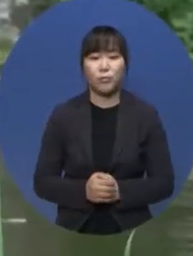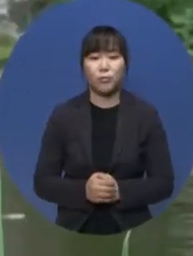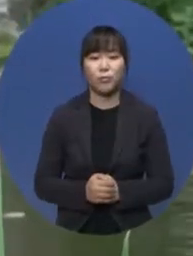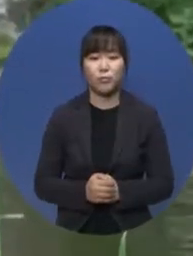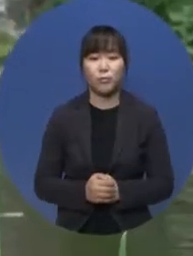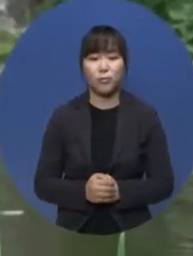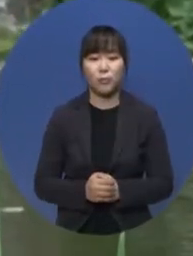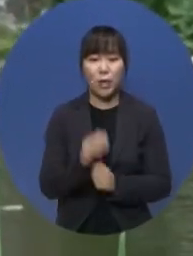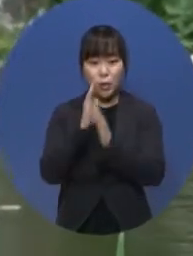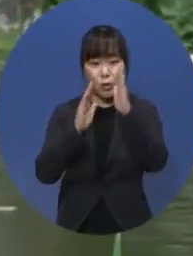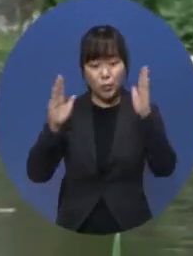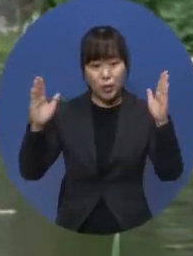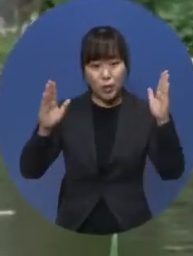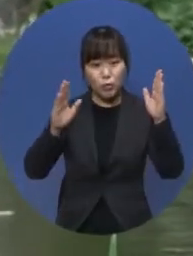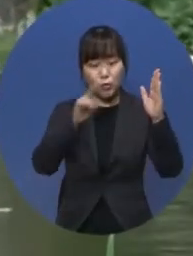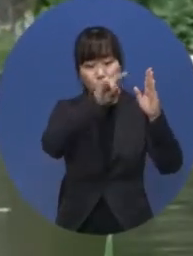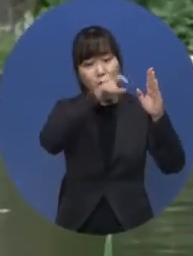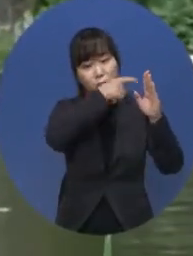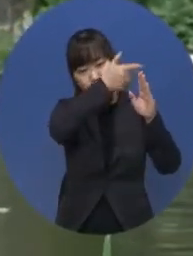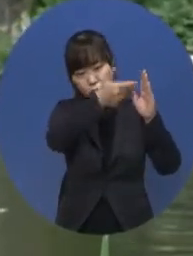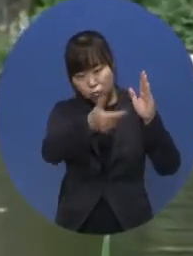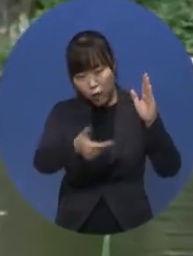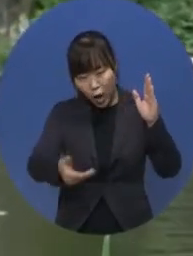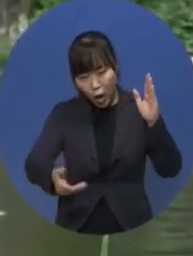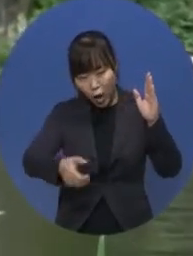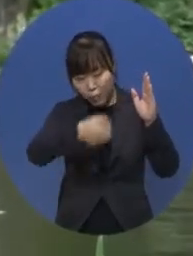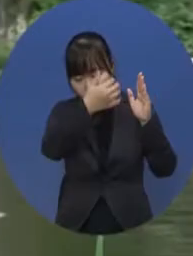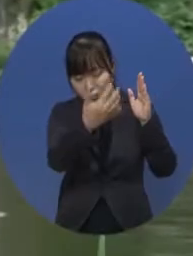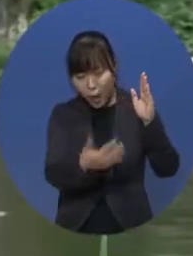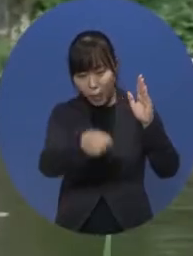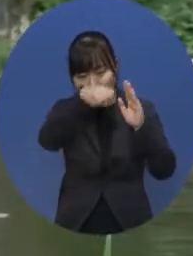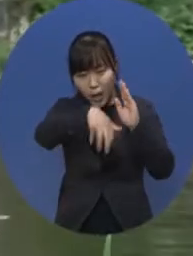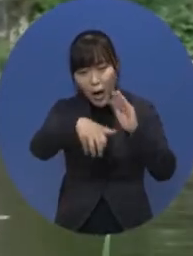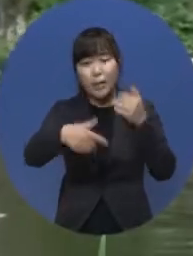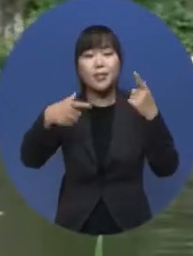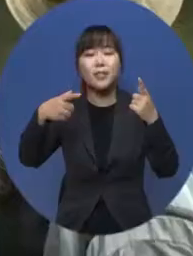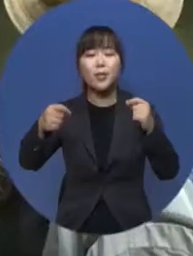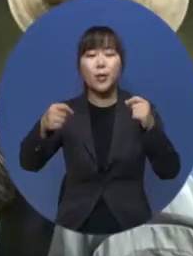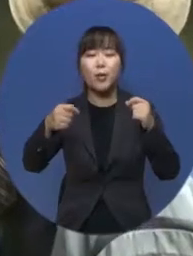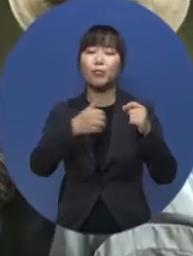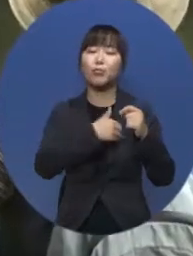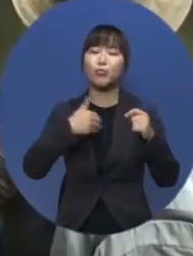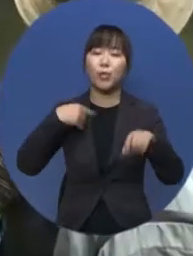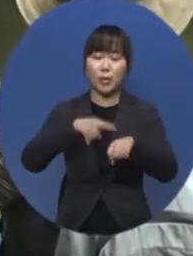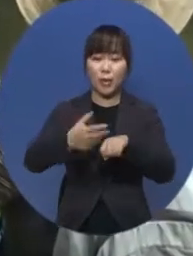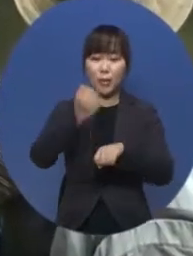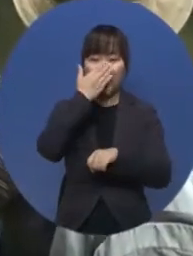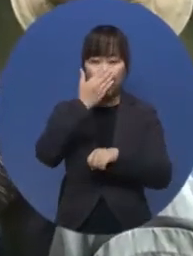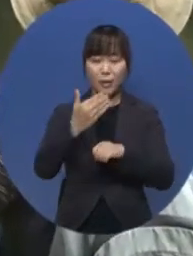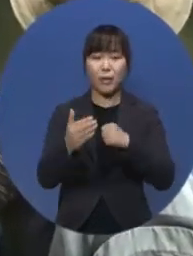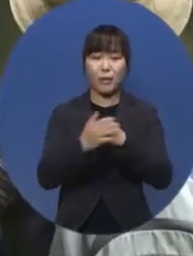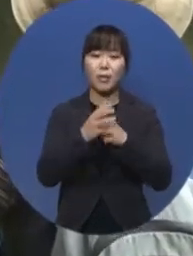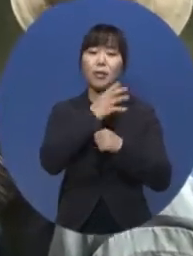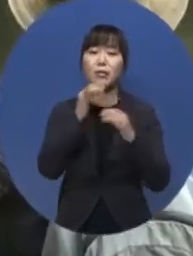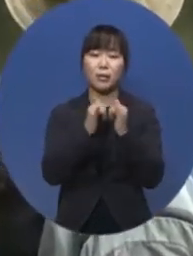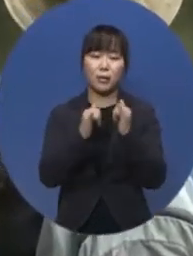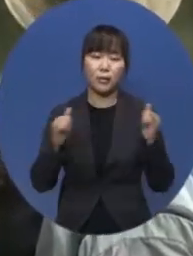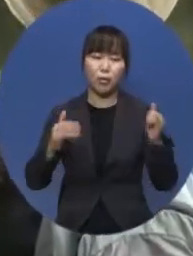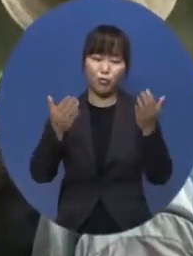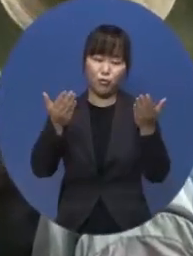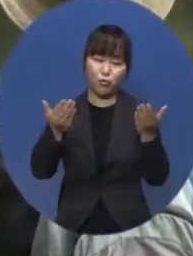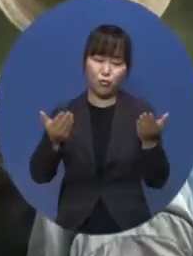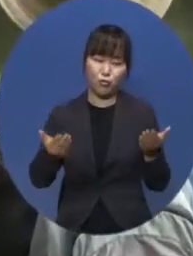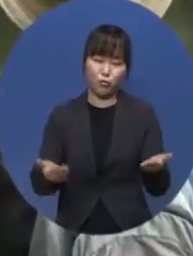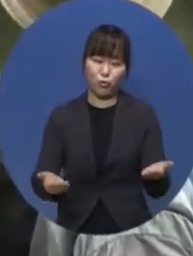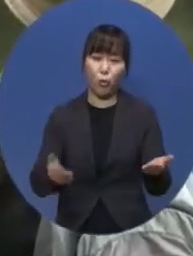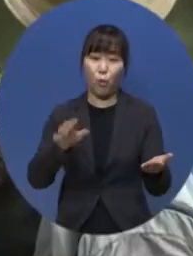숲길 상류에서 내려오는 물이 폭포처럼 낙하되어 풍요로운 시간을 보낼 수가 있어 어르신들의